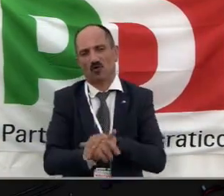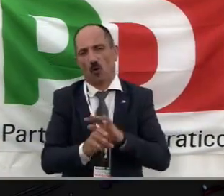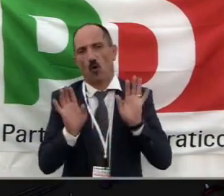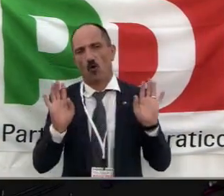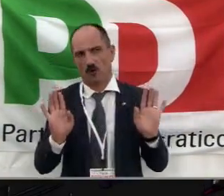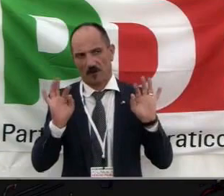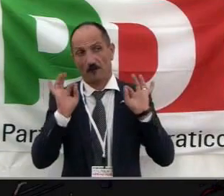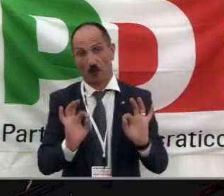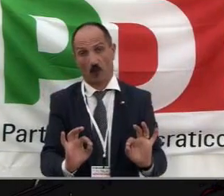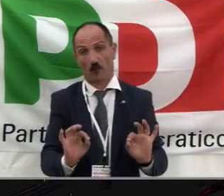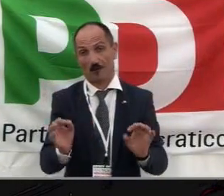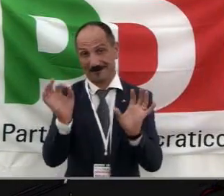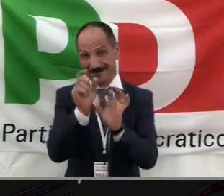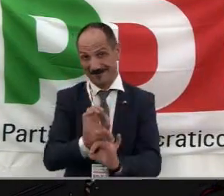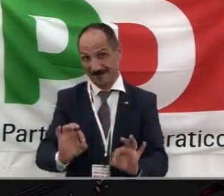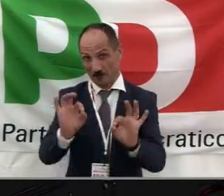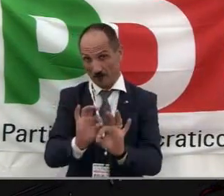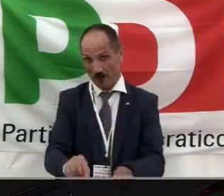E